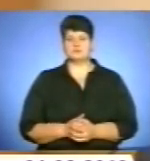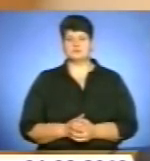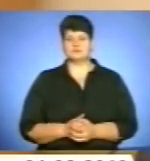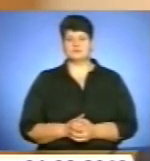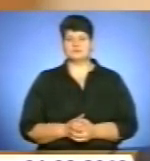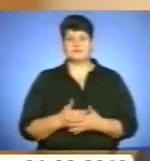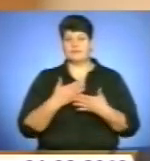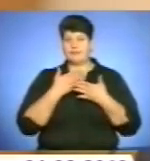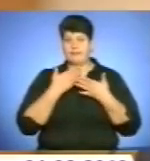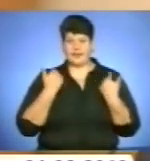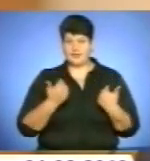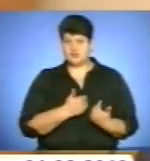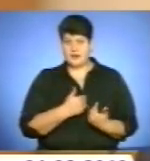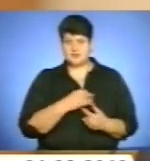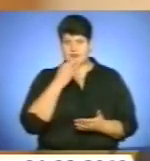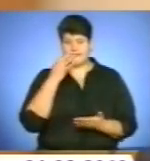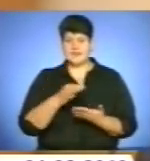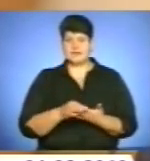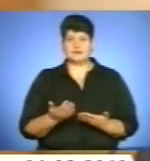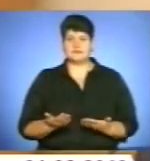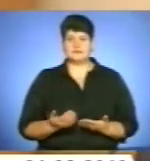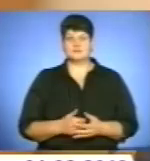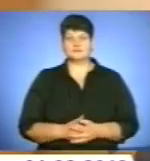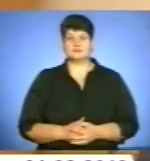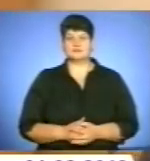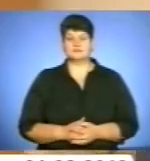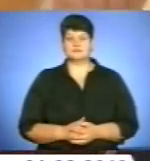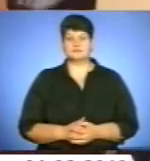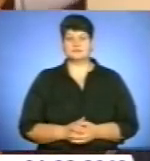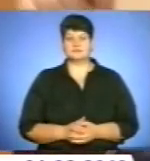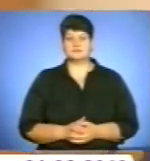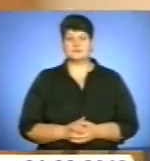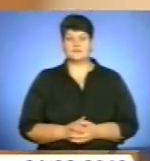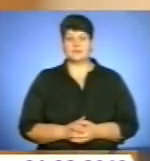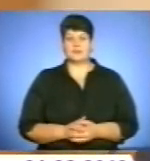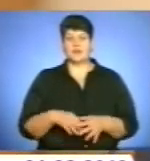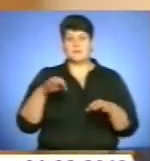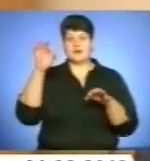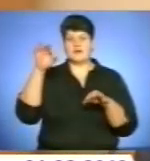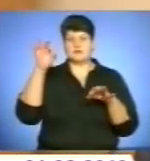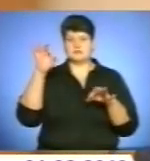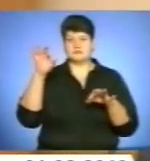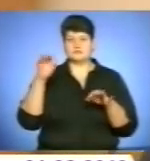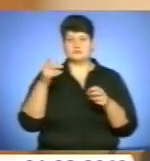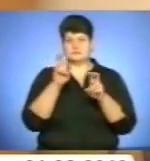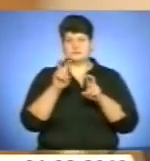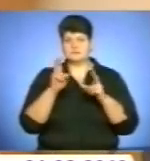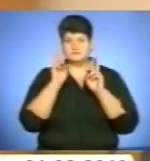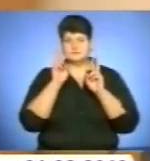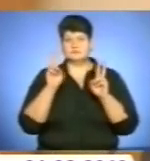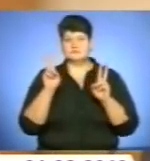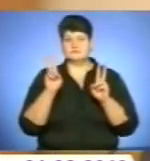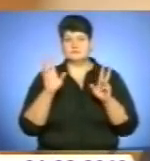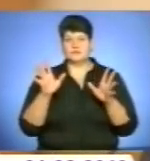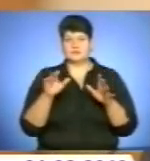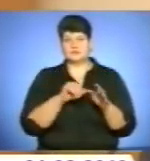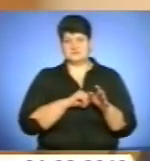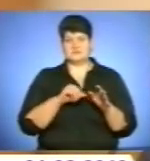Нет желающих ответить, да? Диктат сети. Повесим этот вопрос в воздухе. Он же сам по